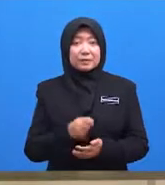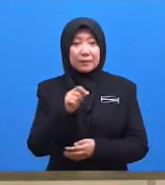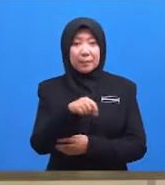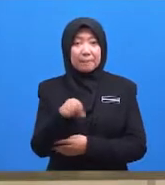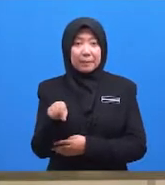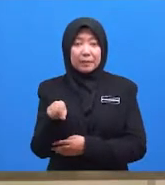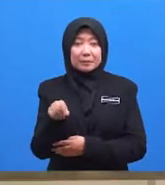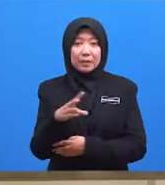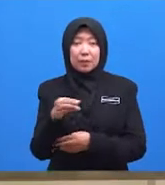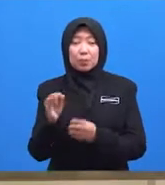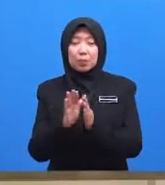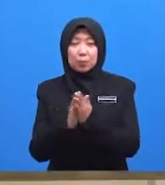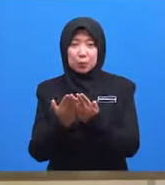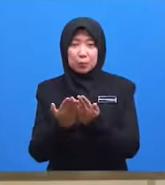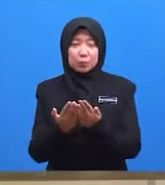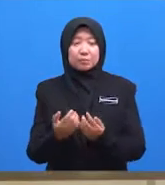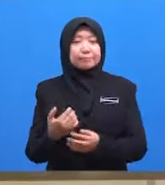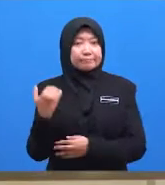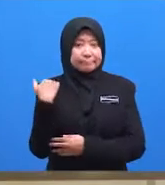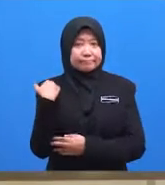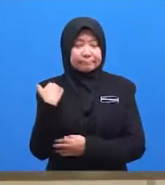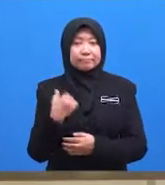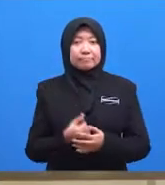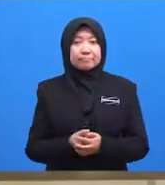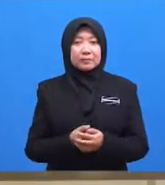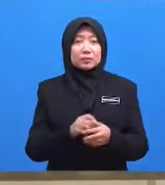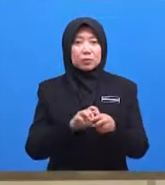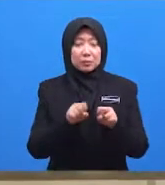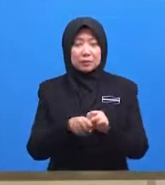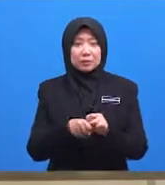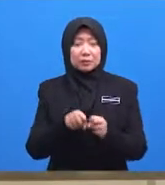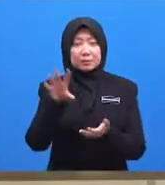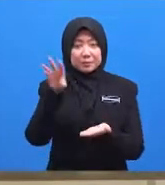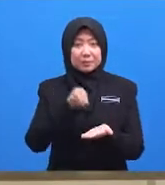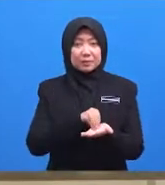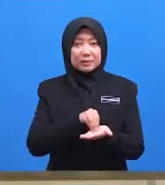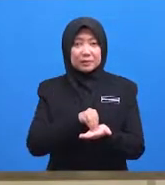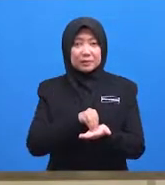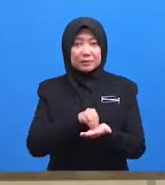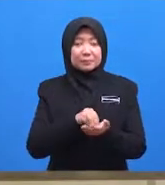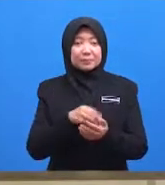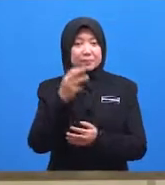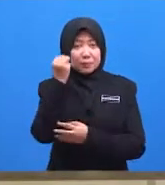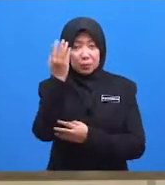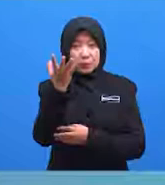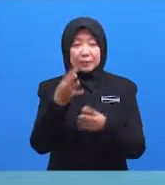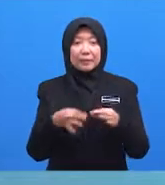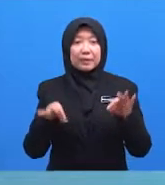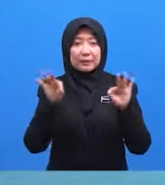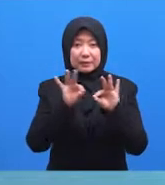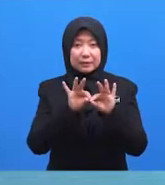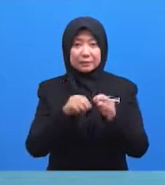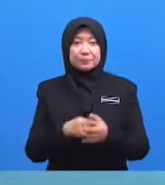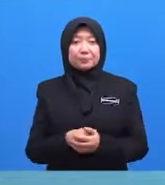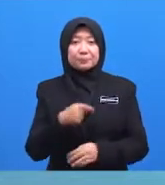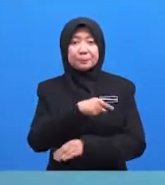pen dan buku ada bersama dengan murid supaya mudah untuk menyalit maklumat penting.